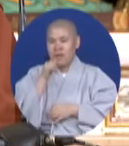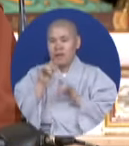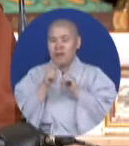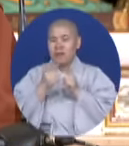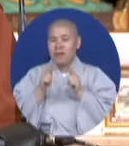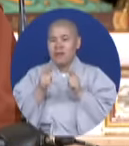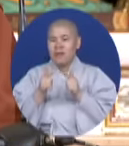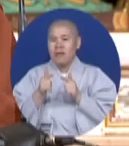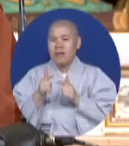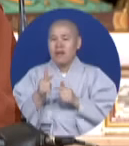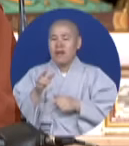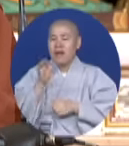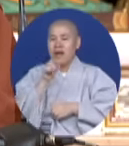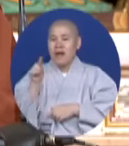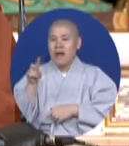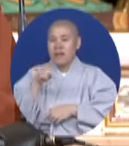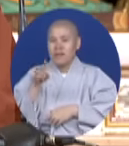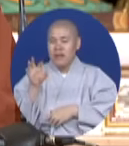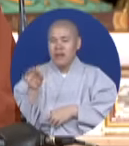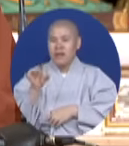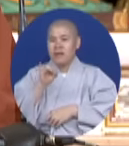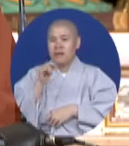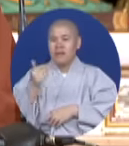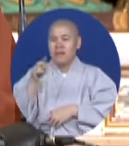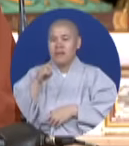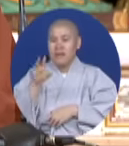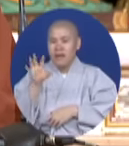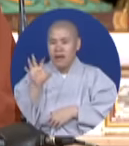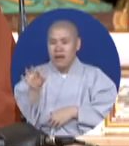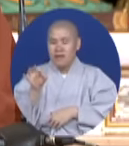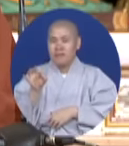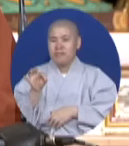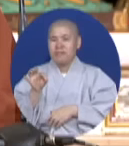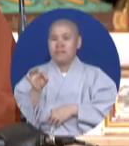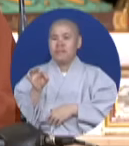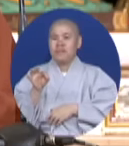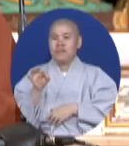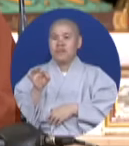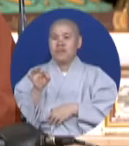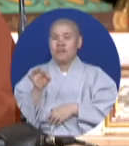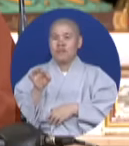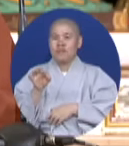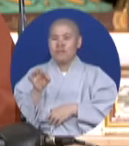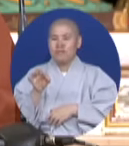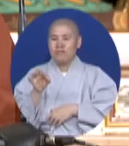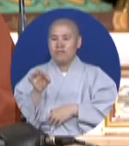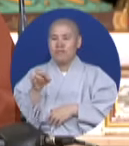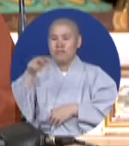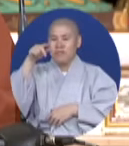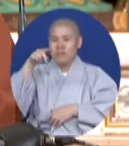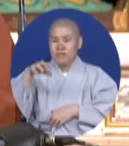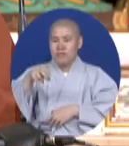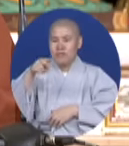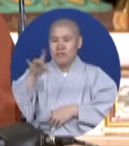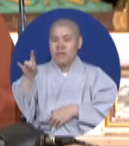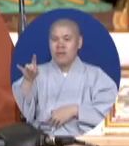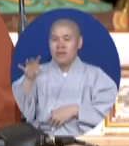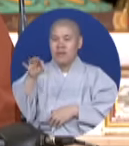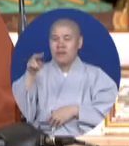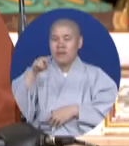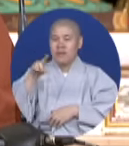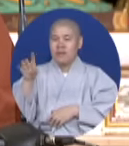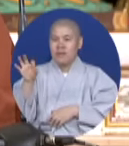중생은 아상, 인상, 중생상,